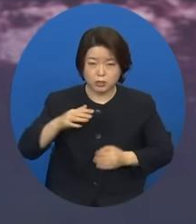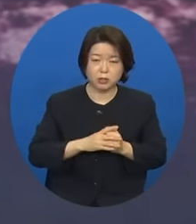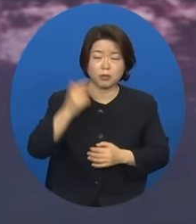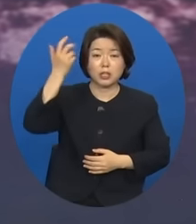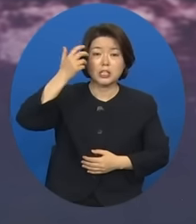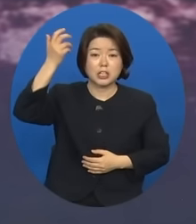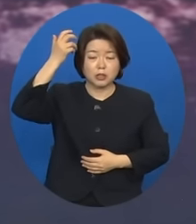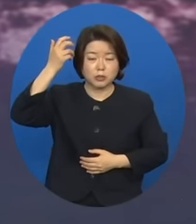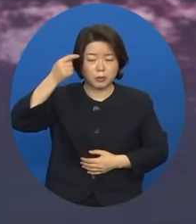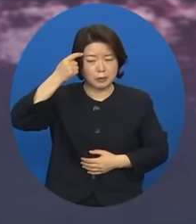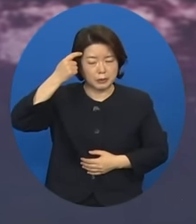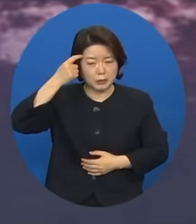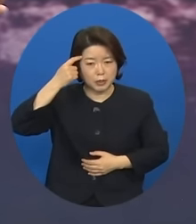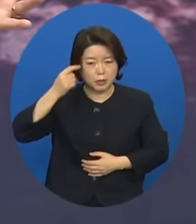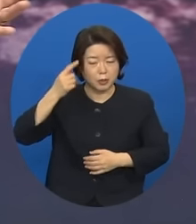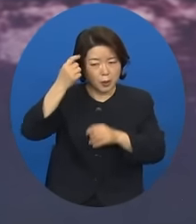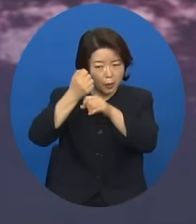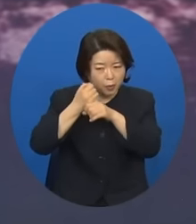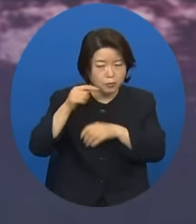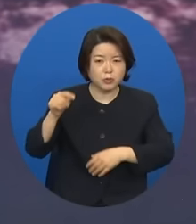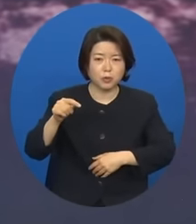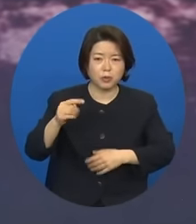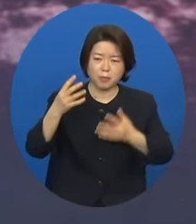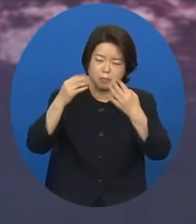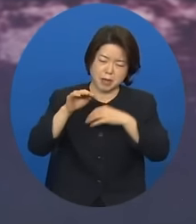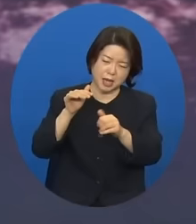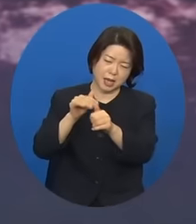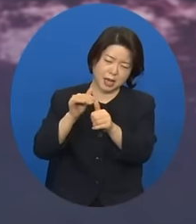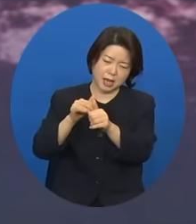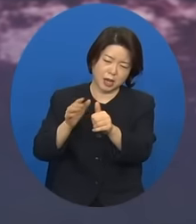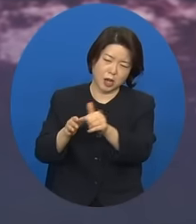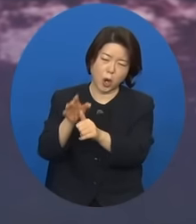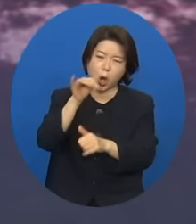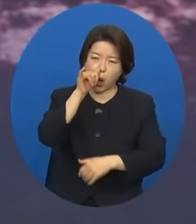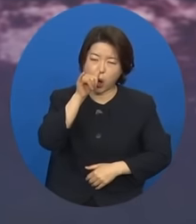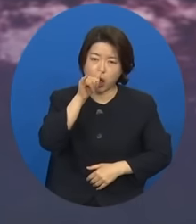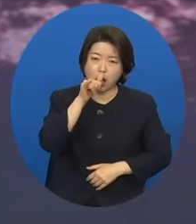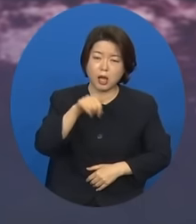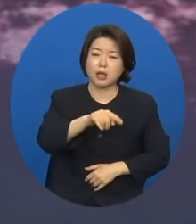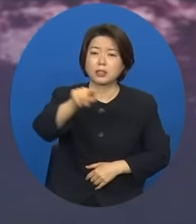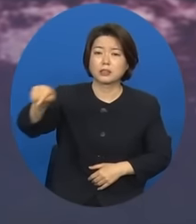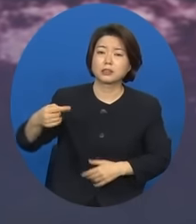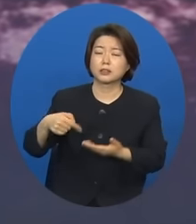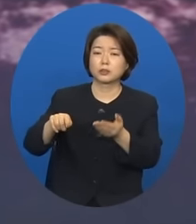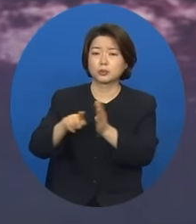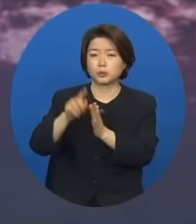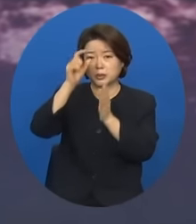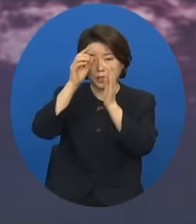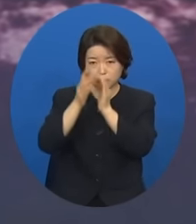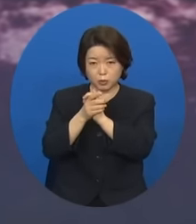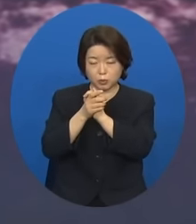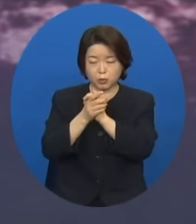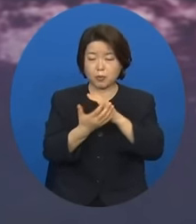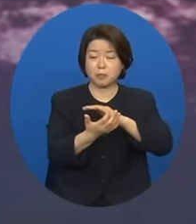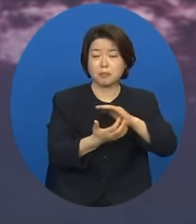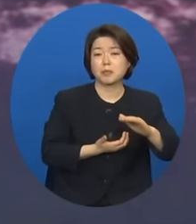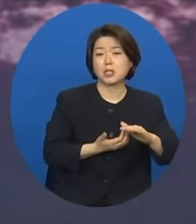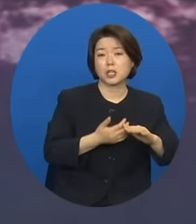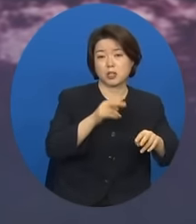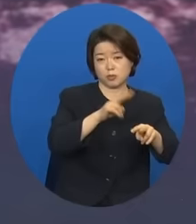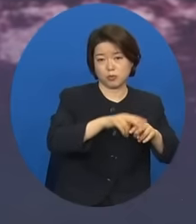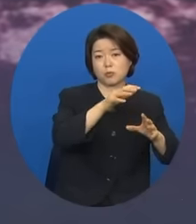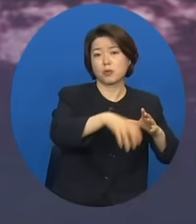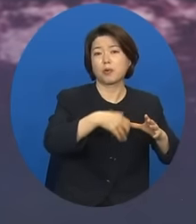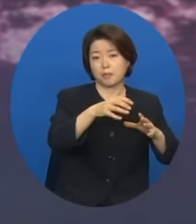영적으로 정신적으로 학문적으로 얼마나 많 공격을 당하는지 모릅니다 그들을 위한 기도 미리 우물을 판 것이죠 그렇기 때문에